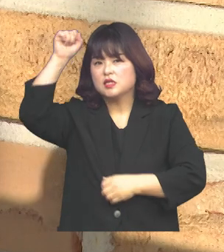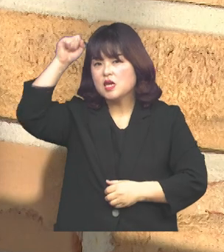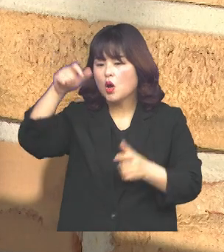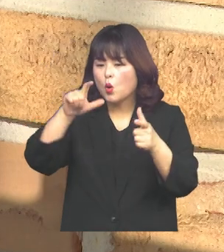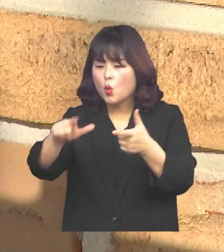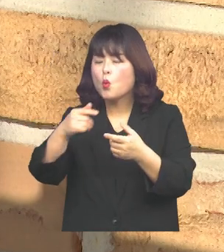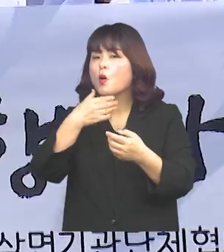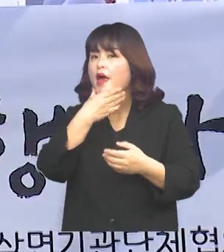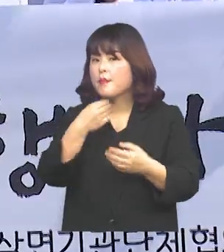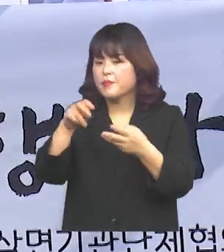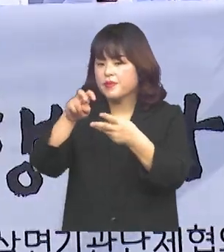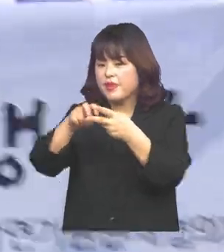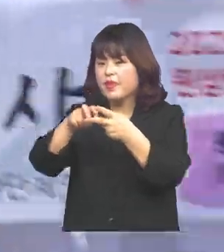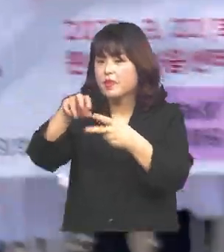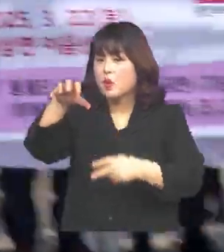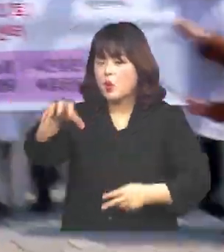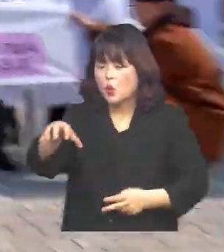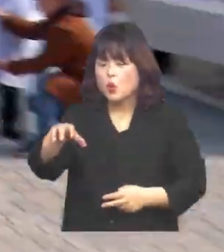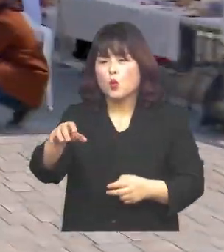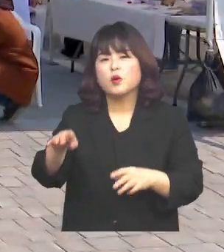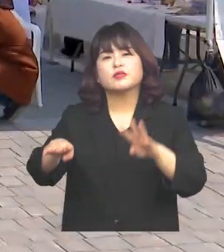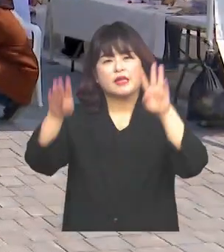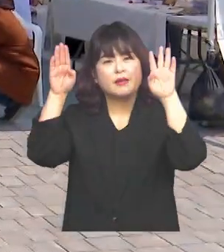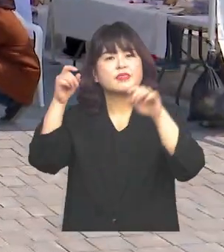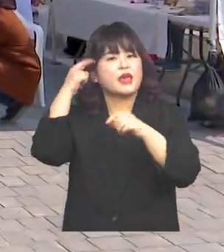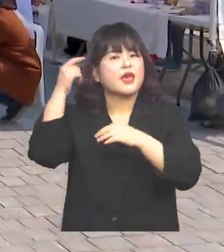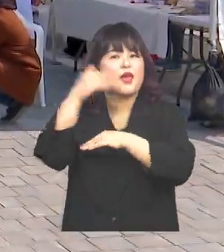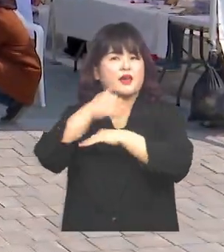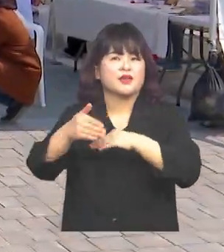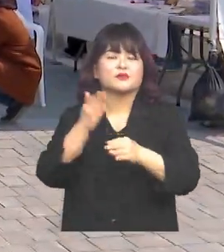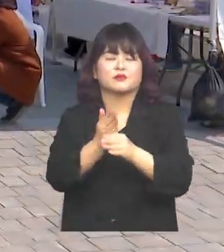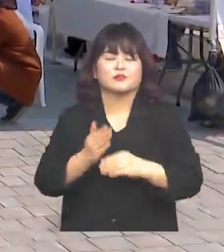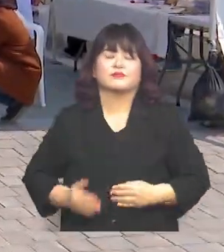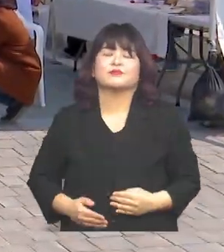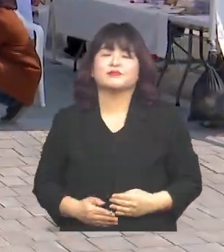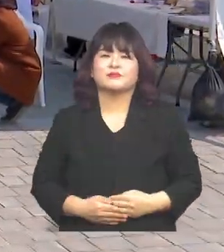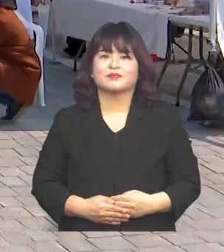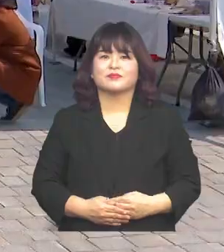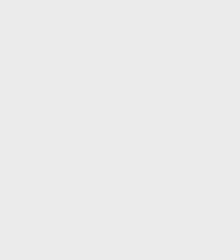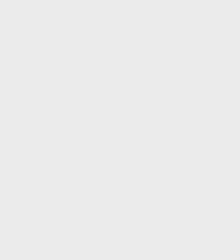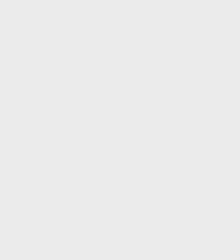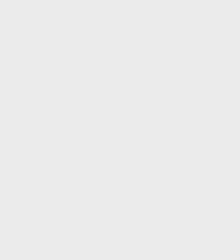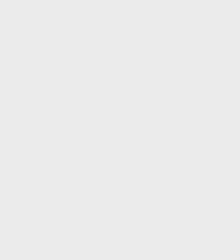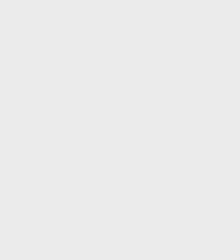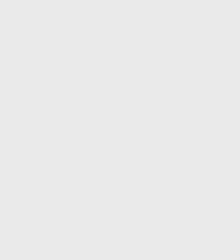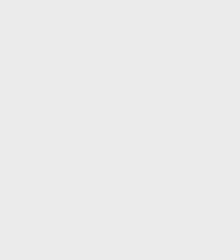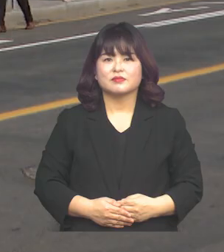기흥구 신갈동 행복센터에서 330 만세운동 기념행사를 개최합니다.